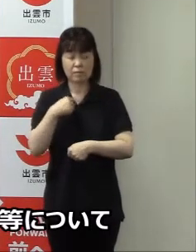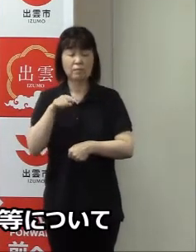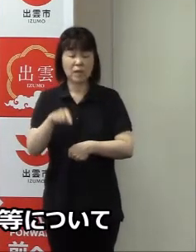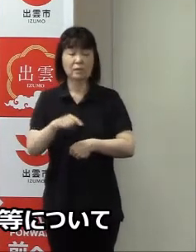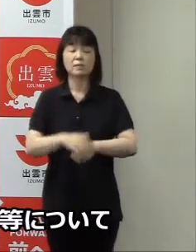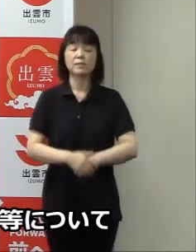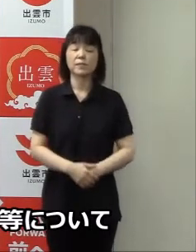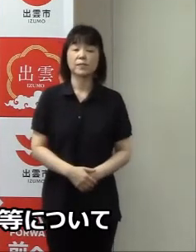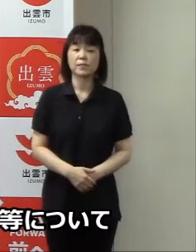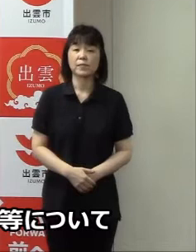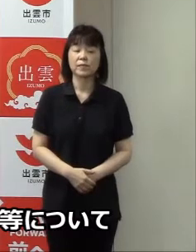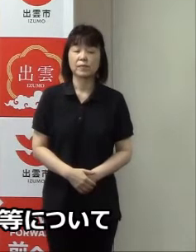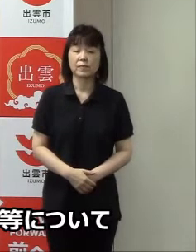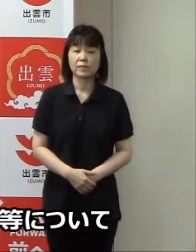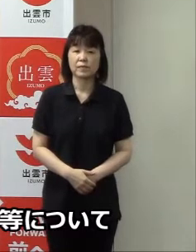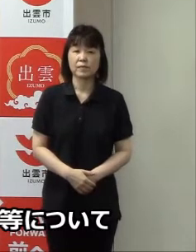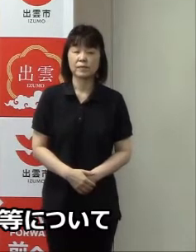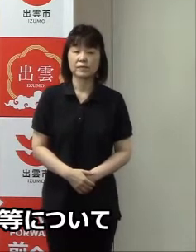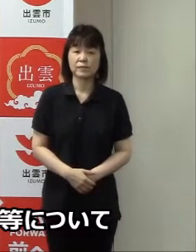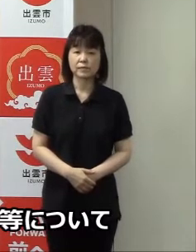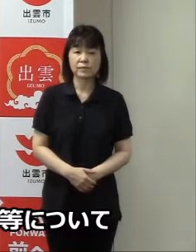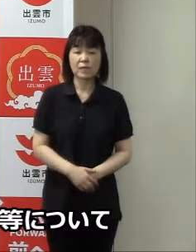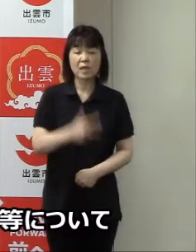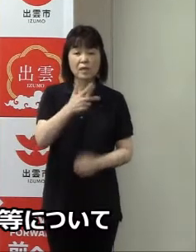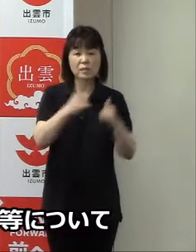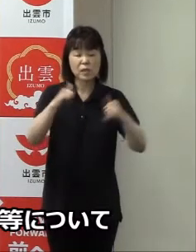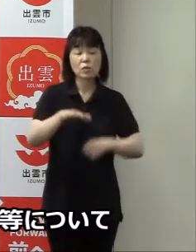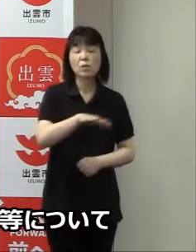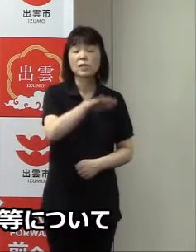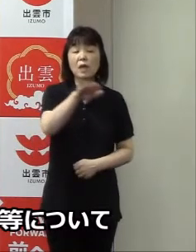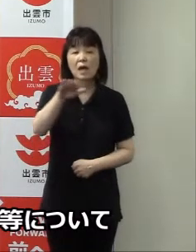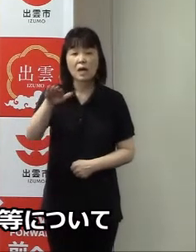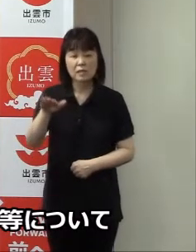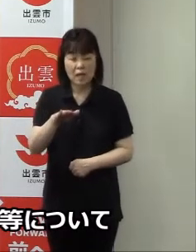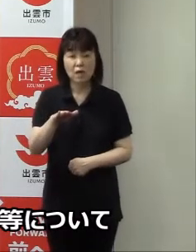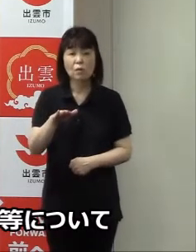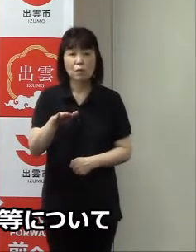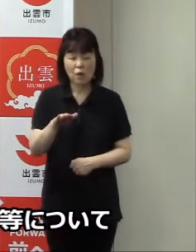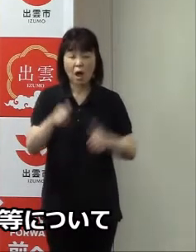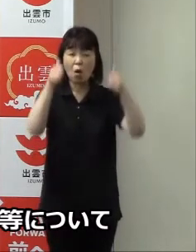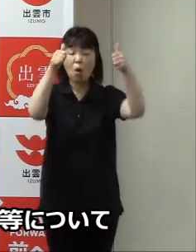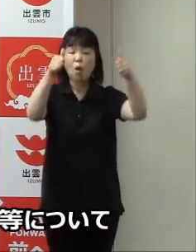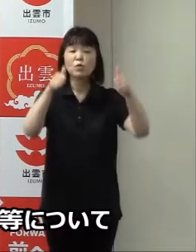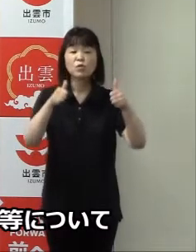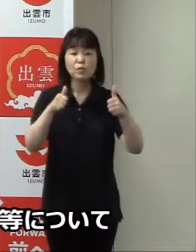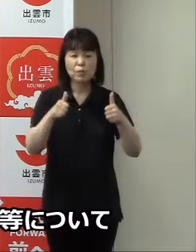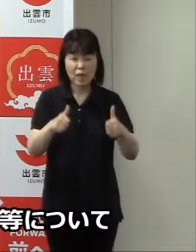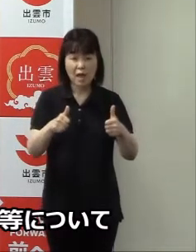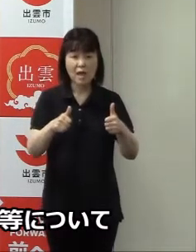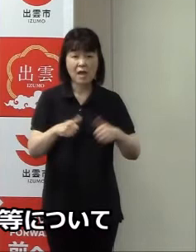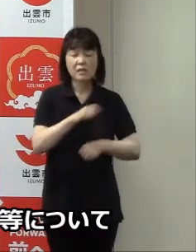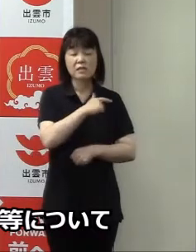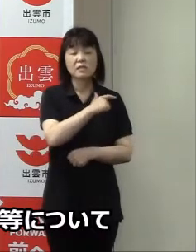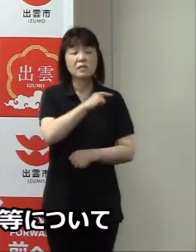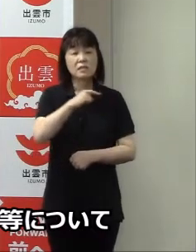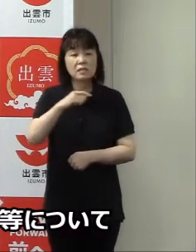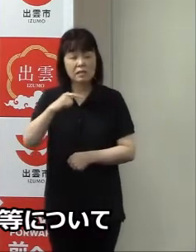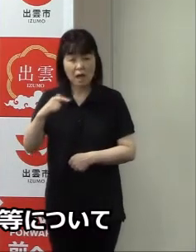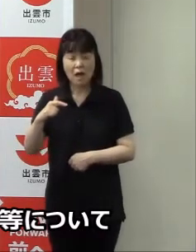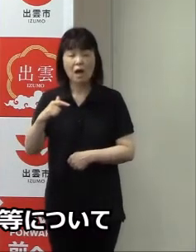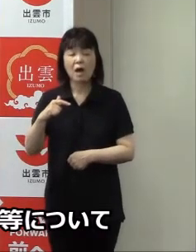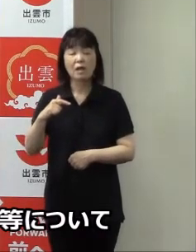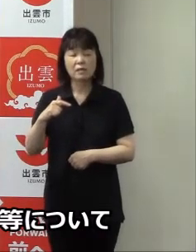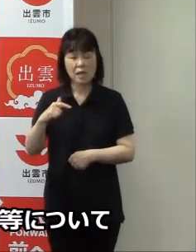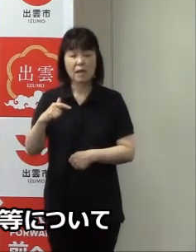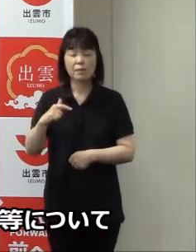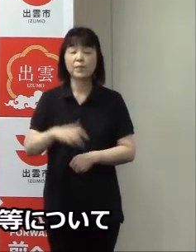になっております。市民の皆様には市のホームページ、また防災行政無線、ケーブルテレビ、新聞